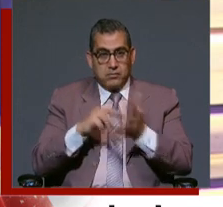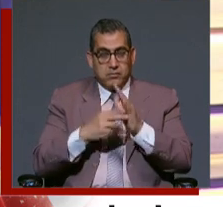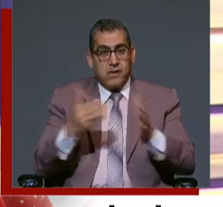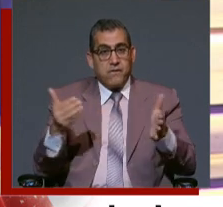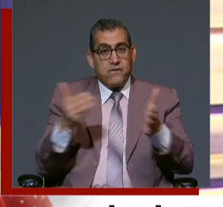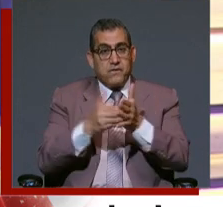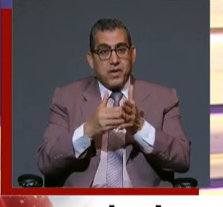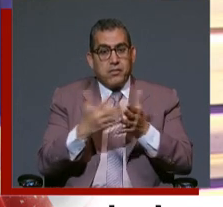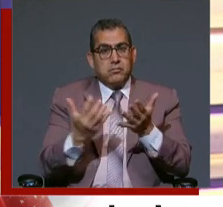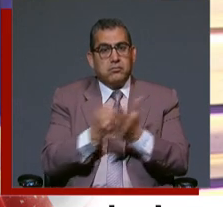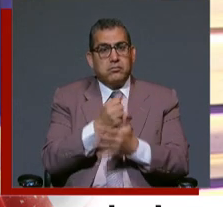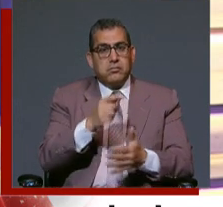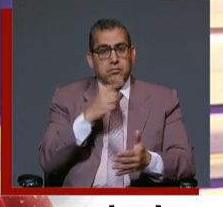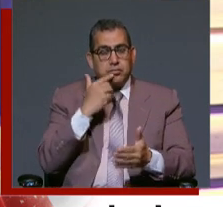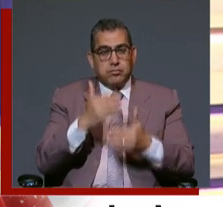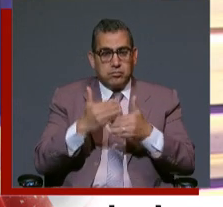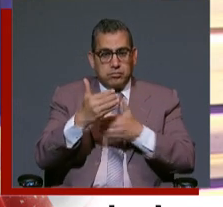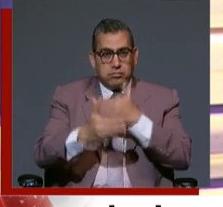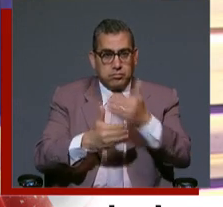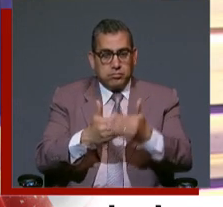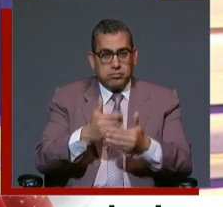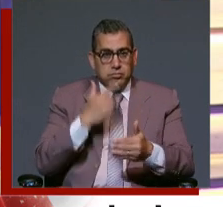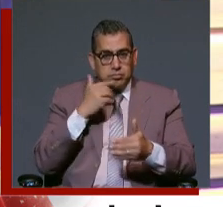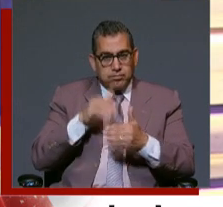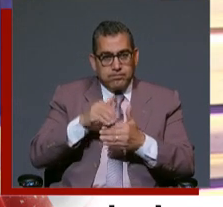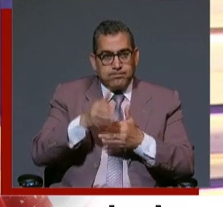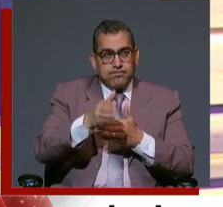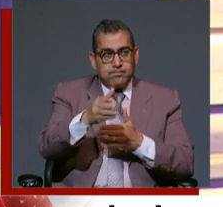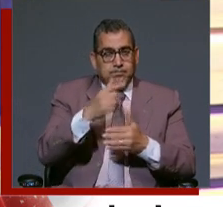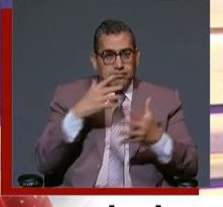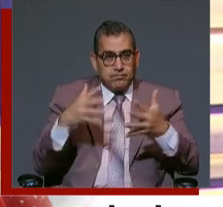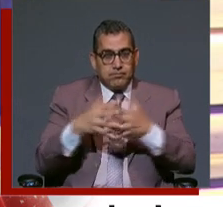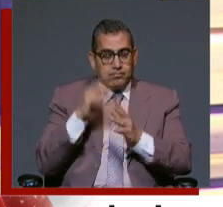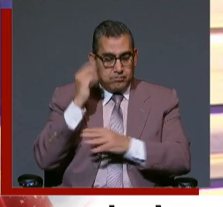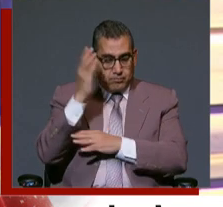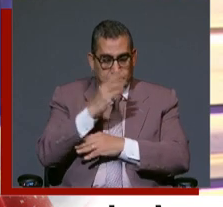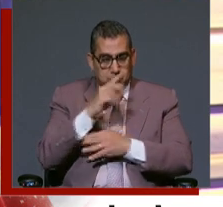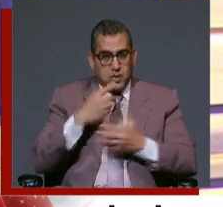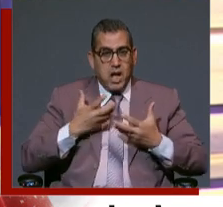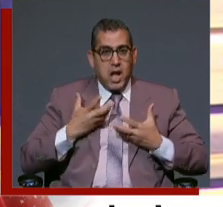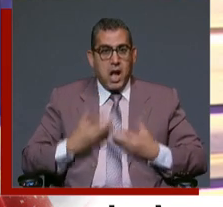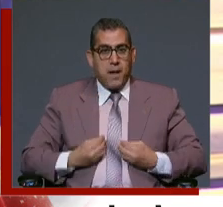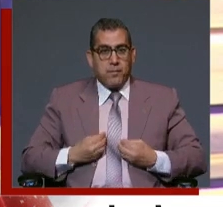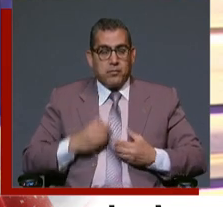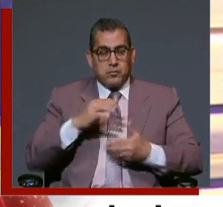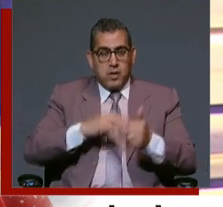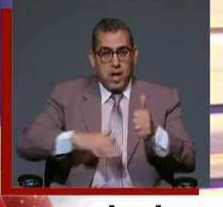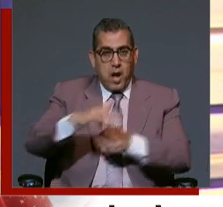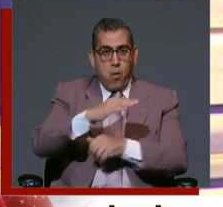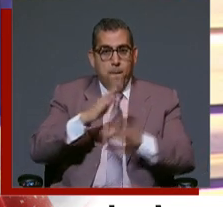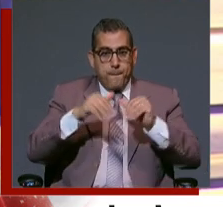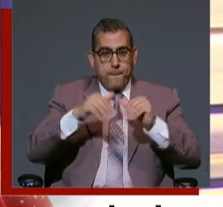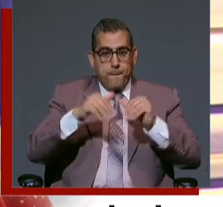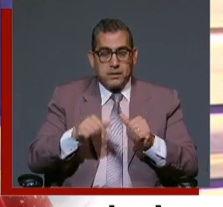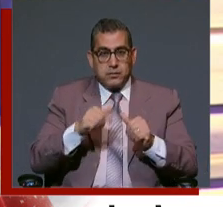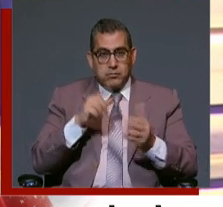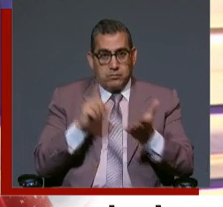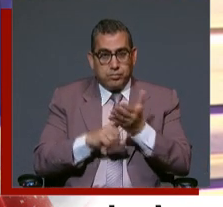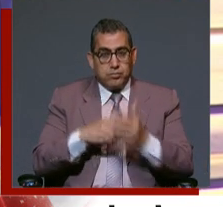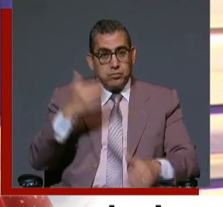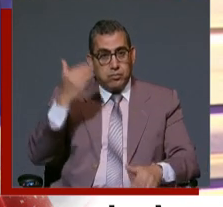هي بعد وعمق استراتيجي، كذلك هي أمن قومي مصري، ليس